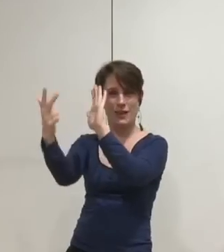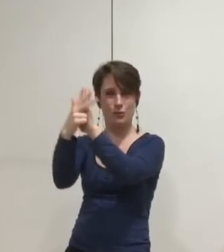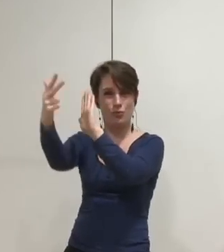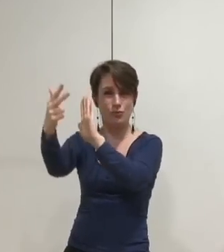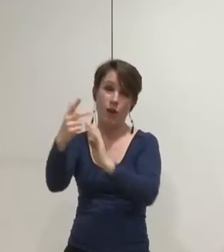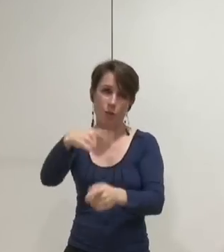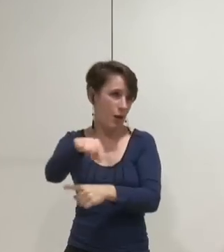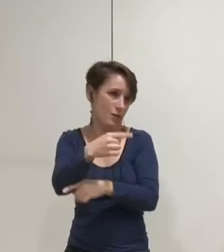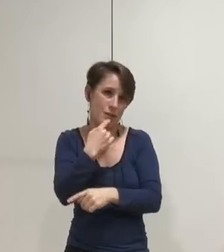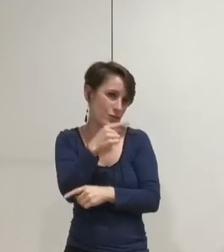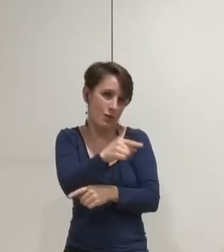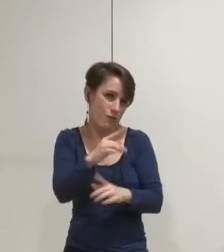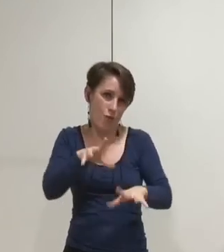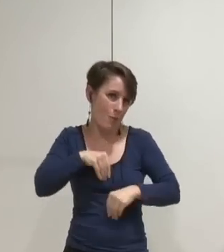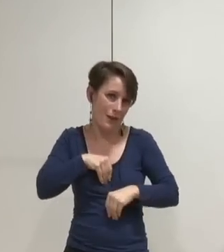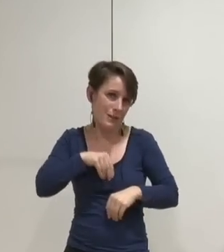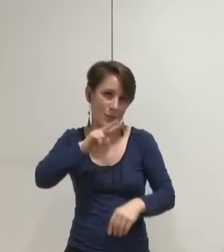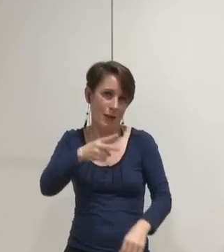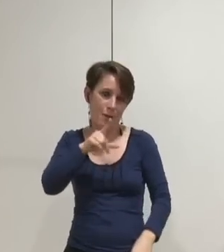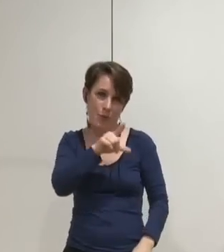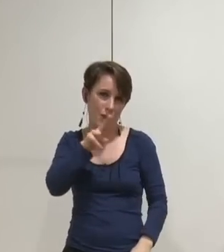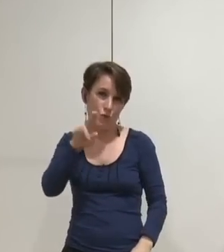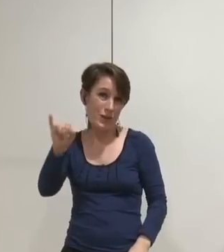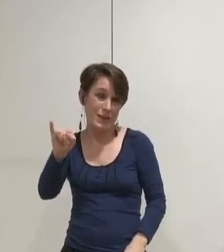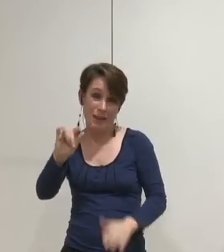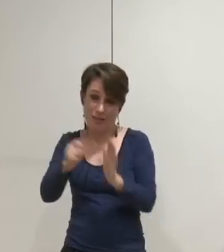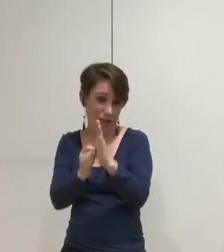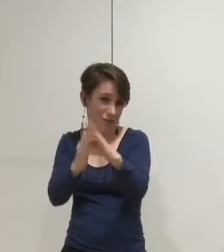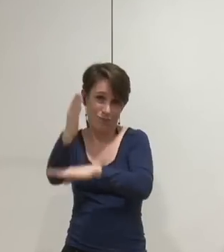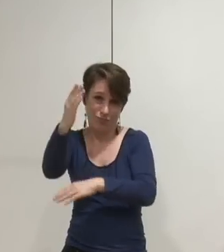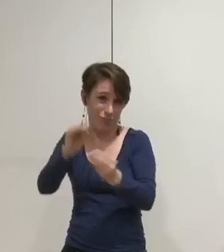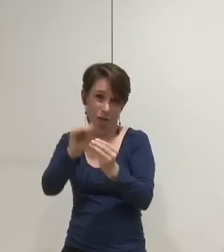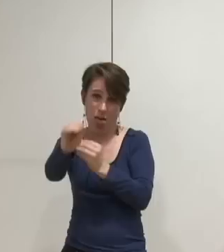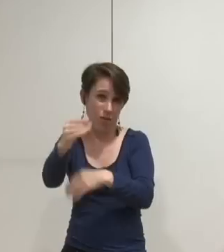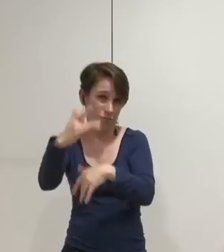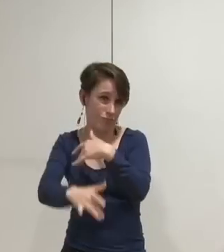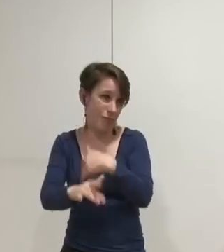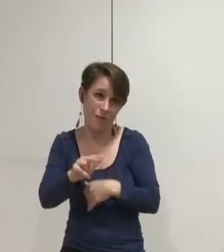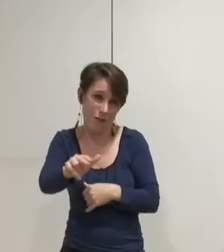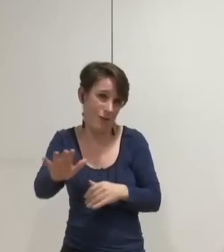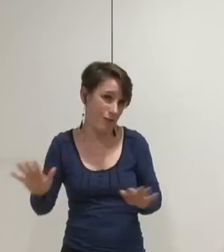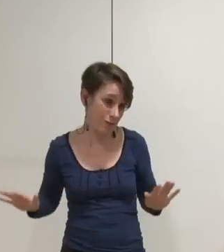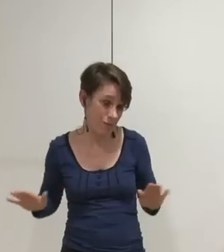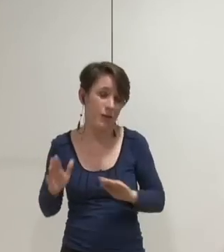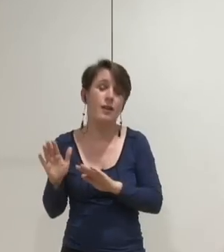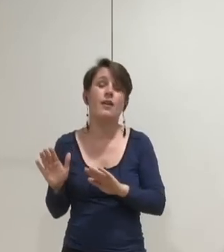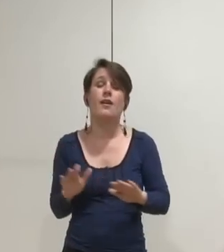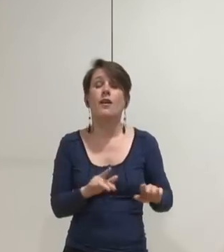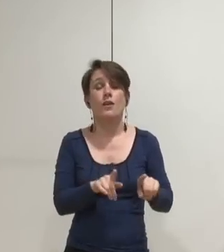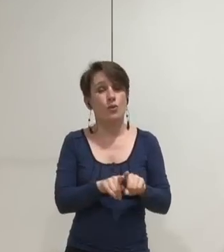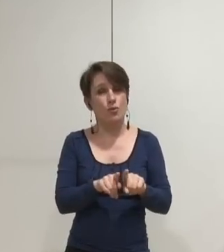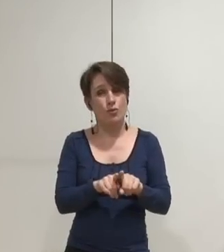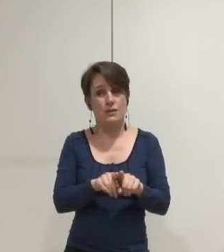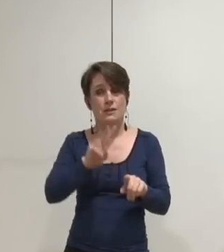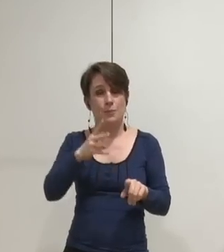clairement ce soir que le plui ne sera pas dans les temps enfin les objectifs qui sont donnés pour la modification du